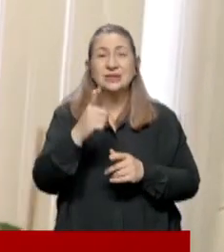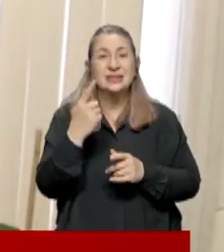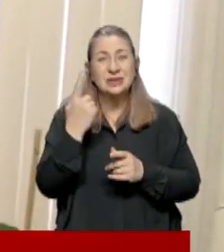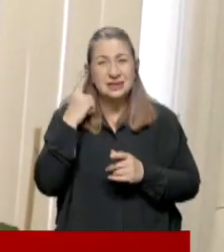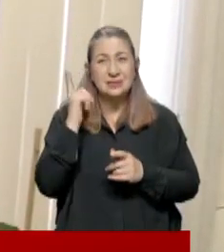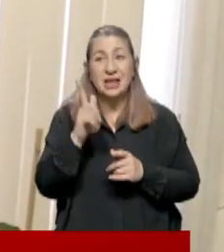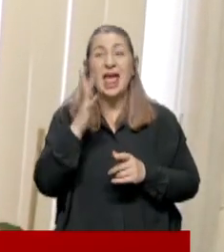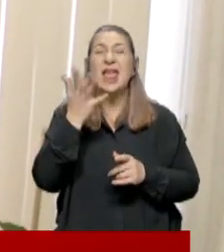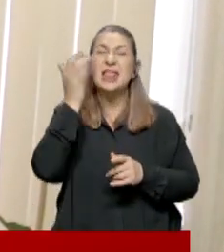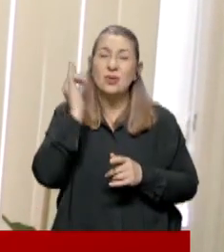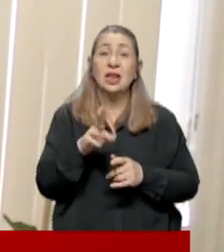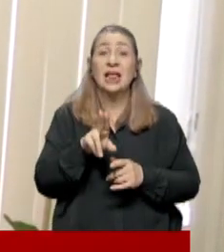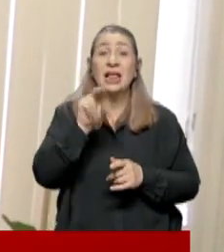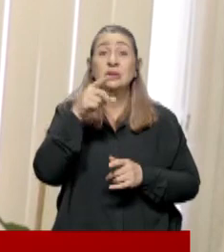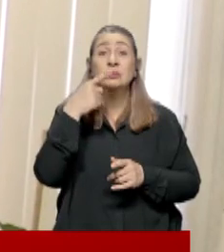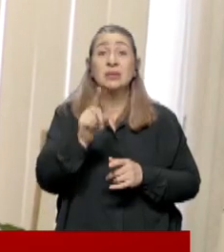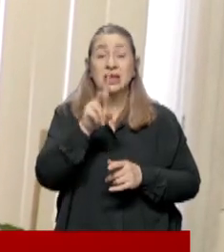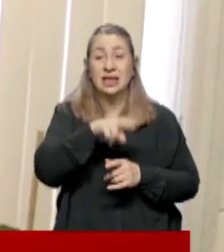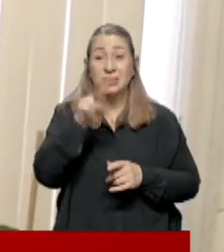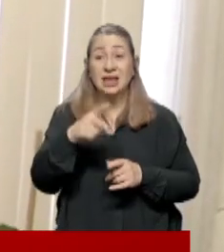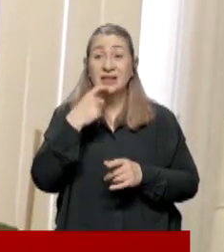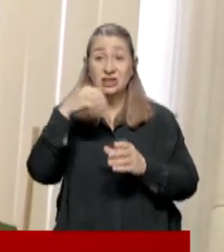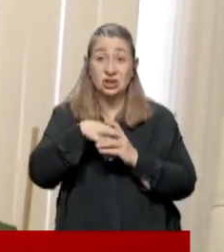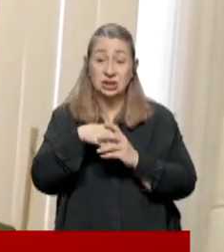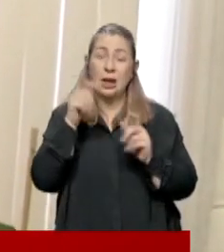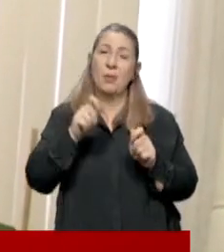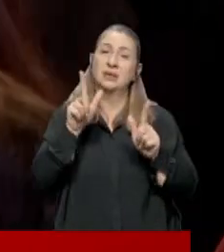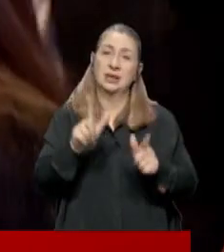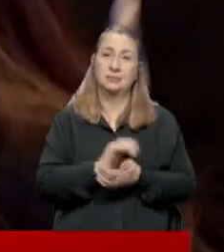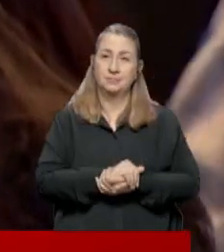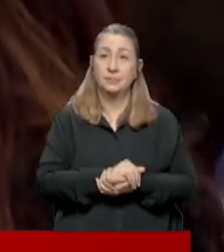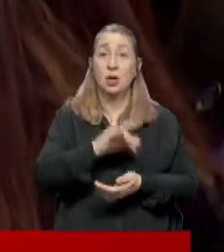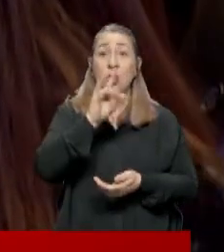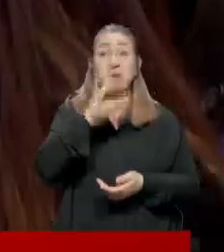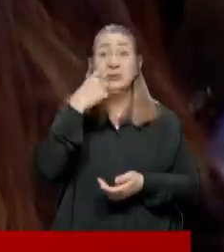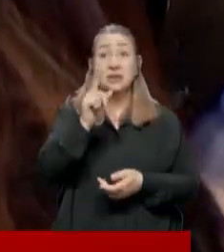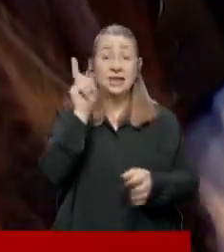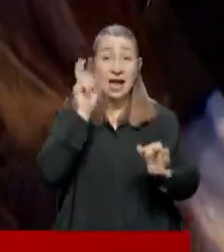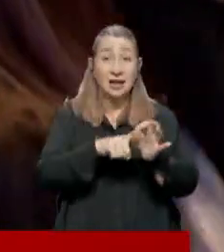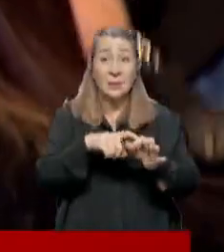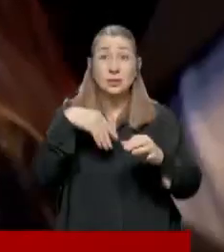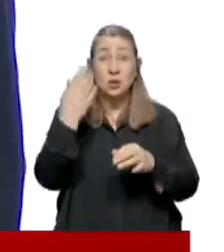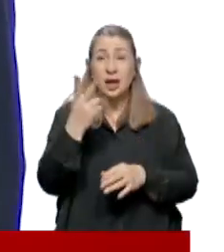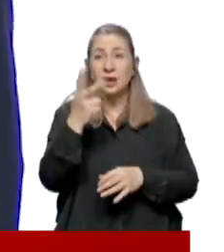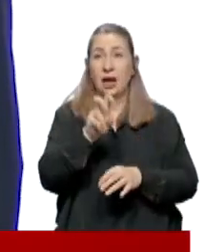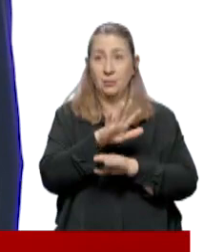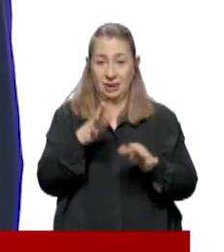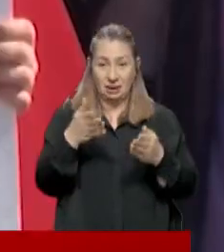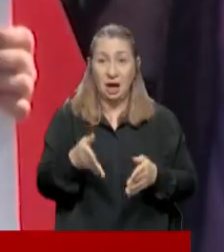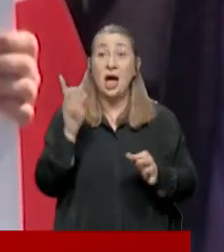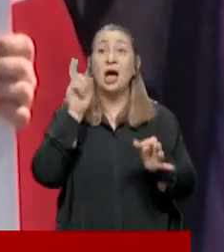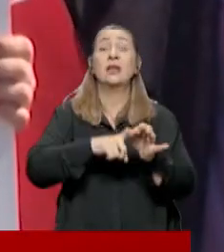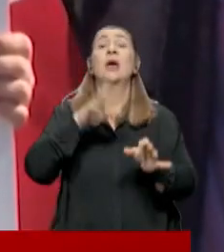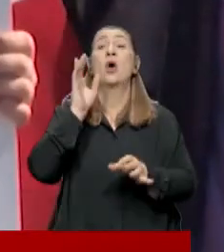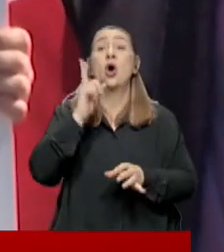verilmeli en az 70 bin Atam a2022 yılı için yapılmalıdır 15000 öğretmen atamasının üzerinden iki ay geçti